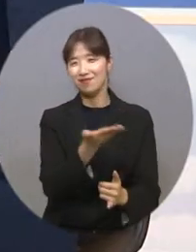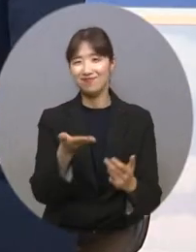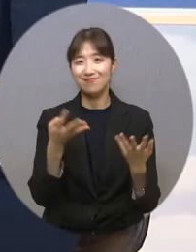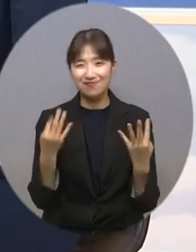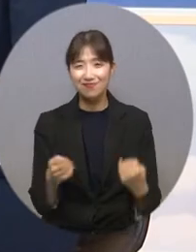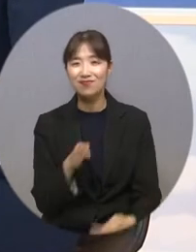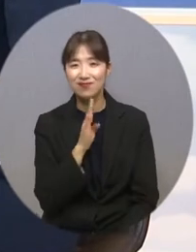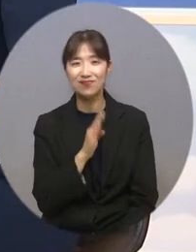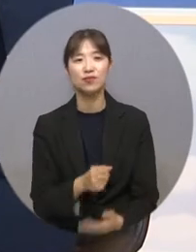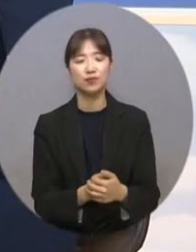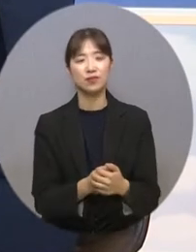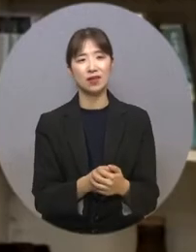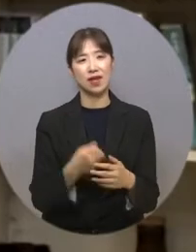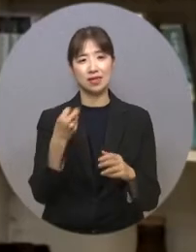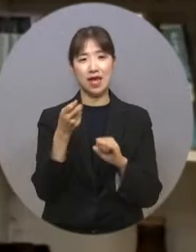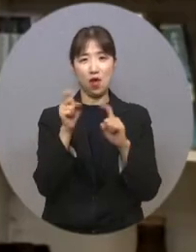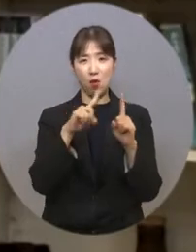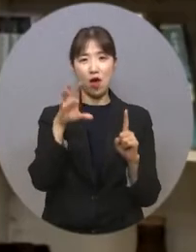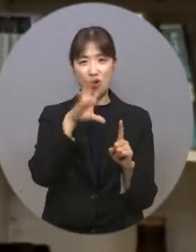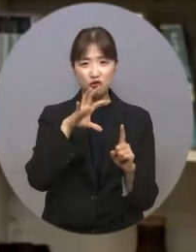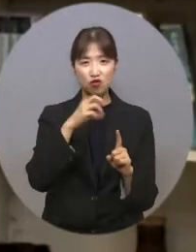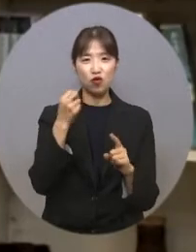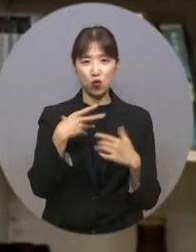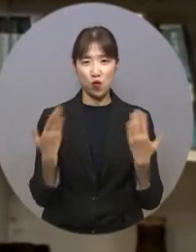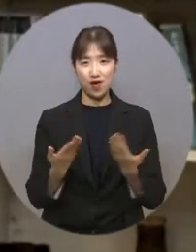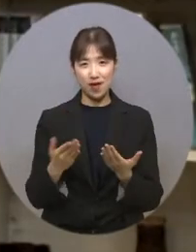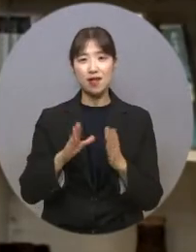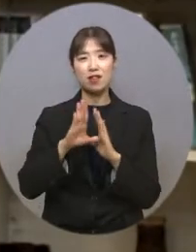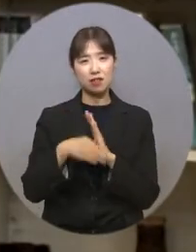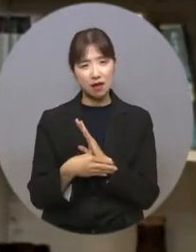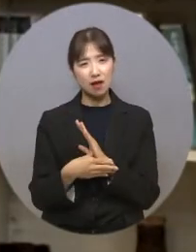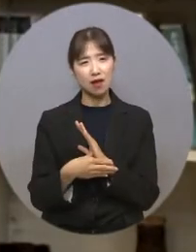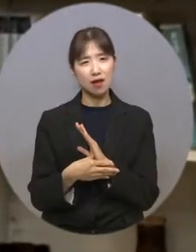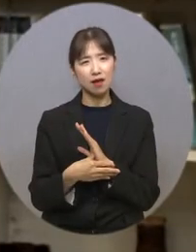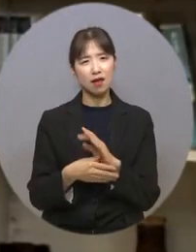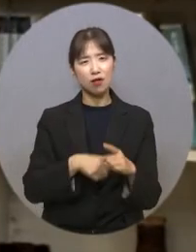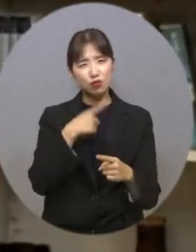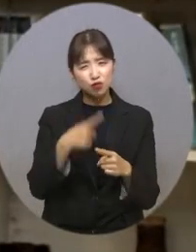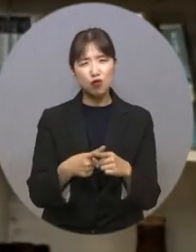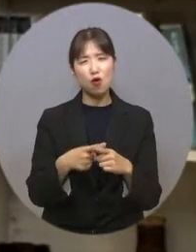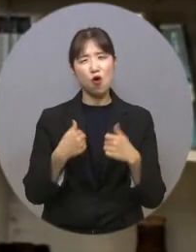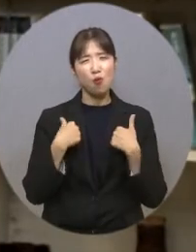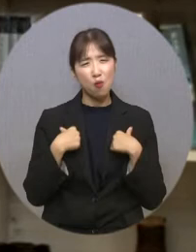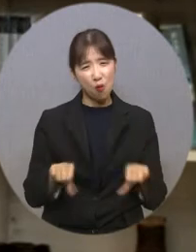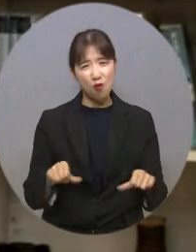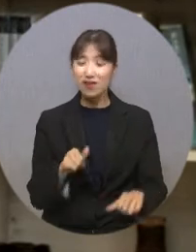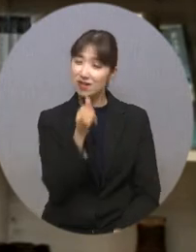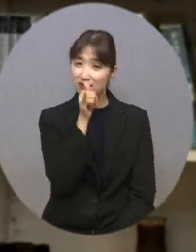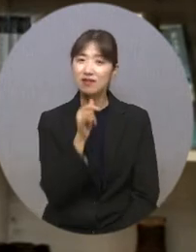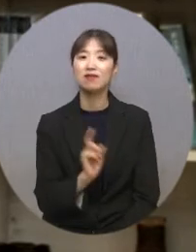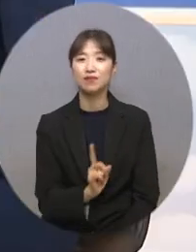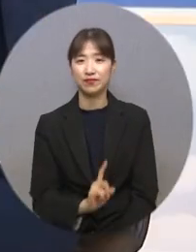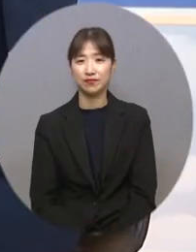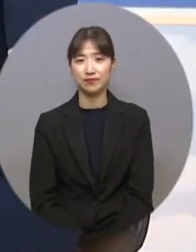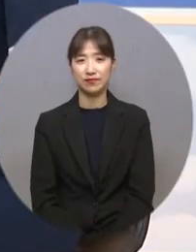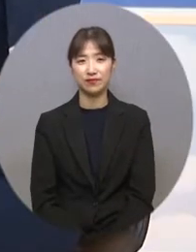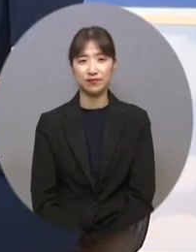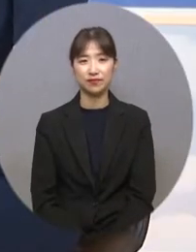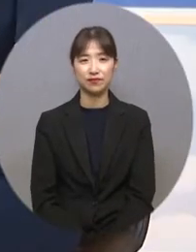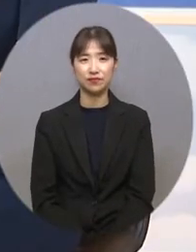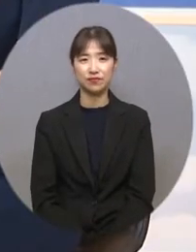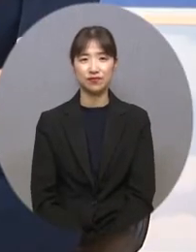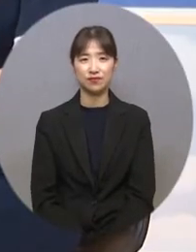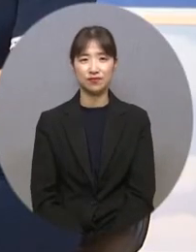자, 재활훈련을 할 때나 직무를 할 때 혹시 중도에 포기해버리신 분들도 있었을까요? 네,